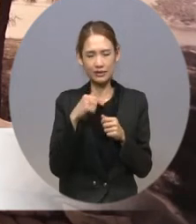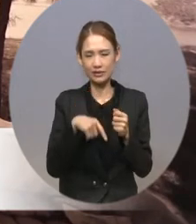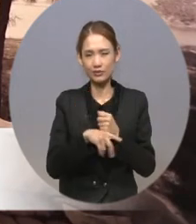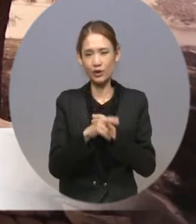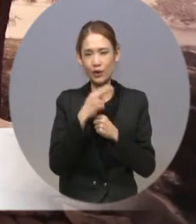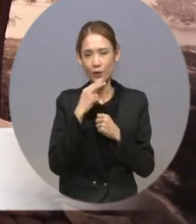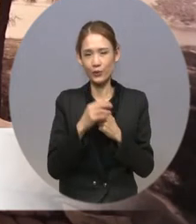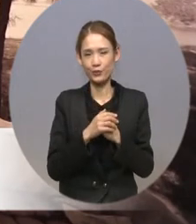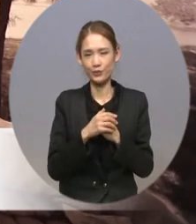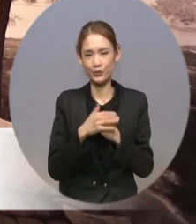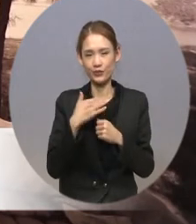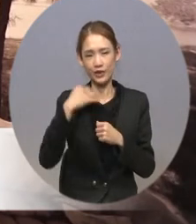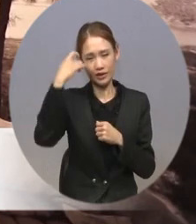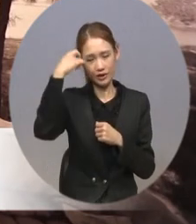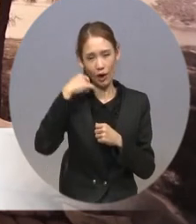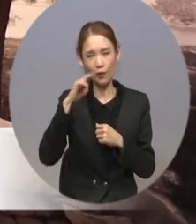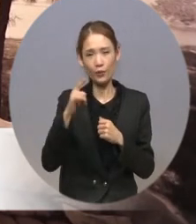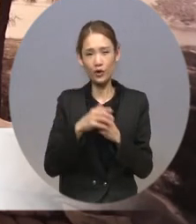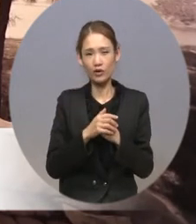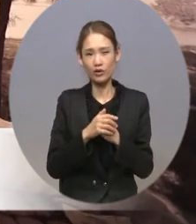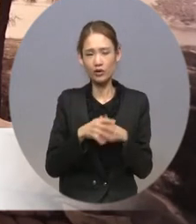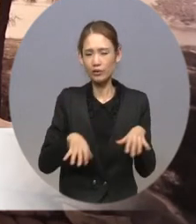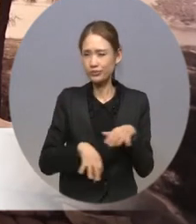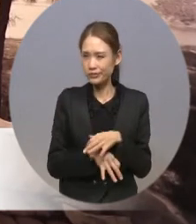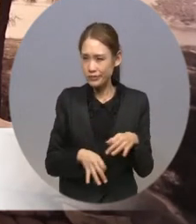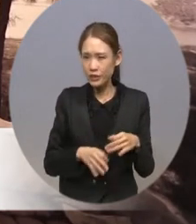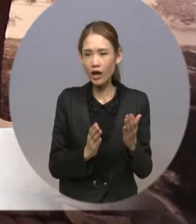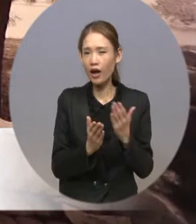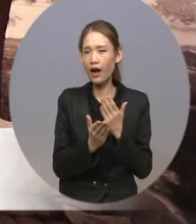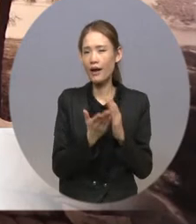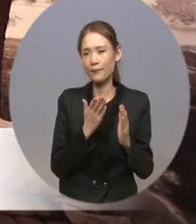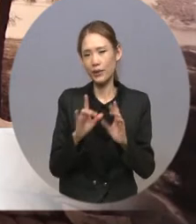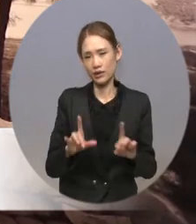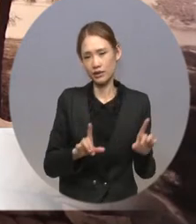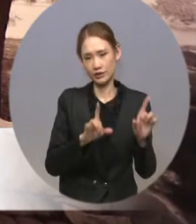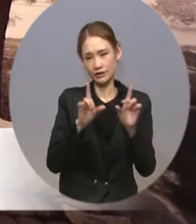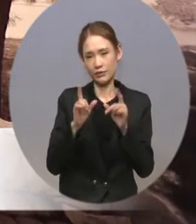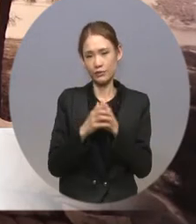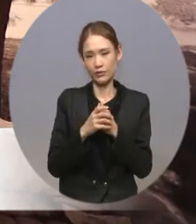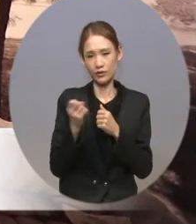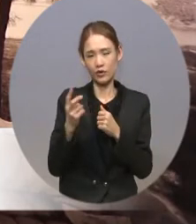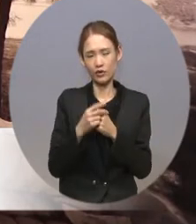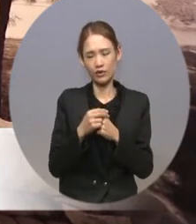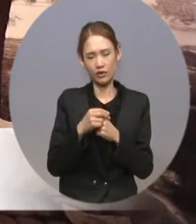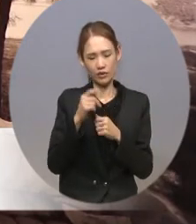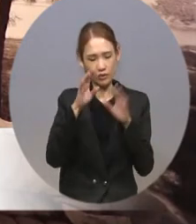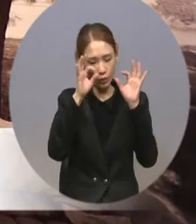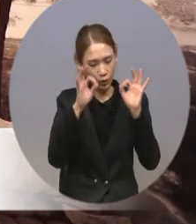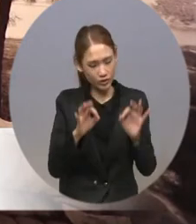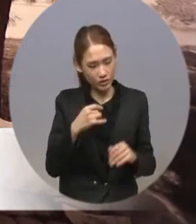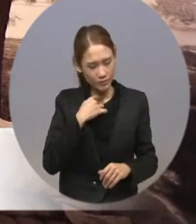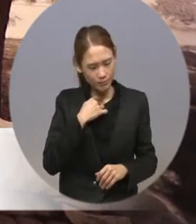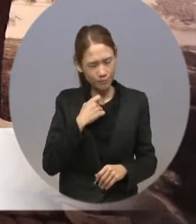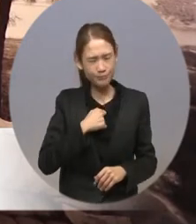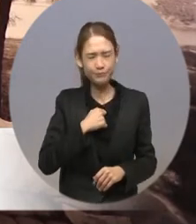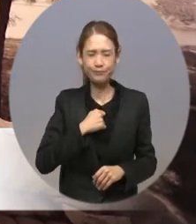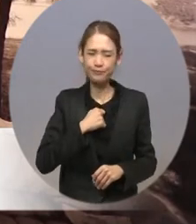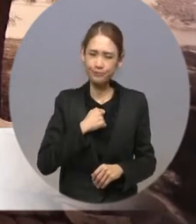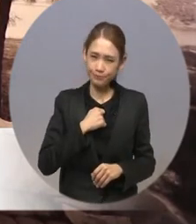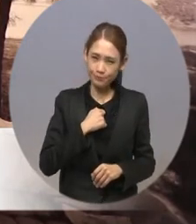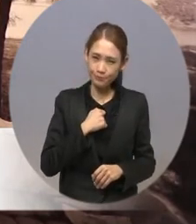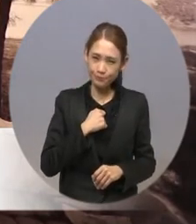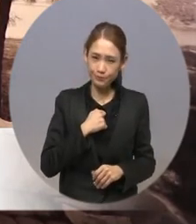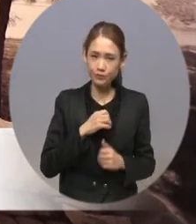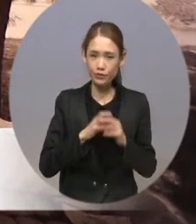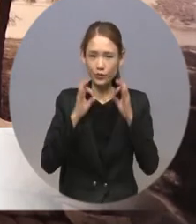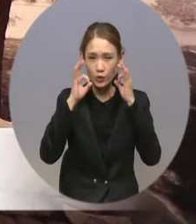같고요. 제가 느꼈던 그 우리 조리한 삶, 그 다음에 거기서 느꼈던 그 많은